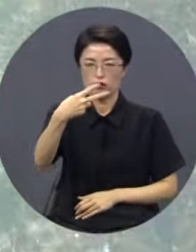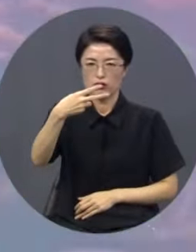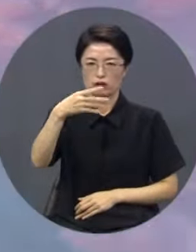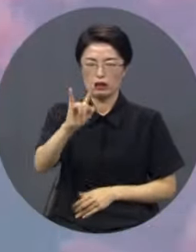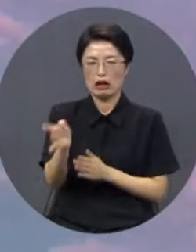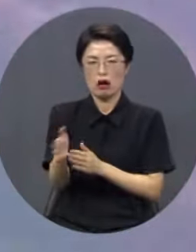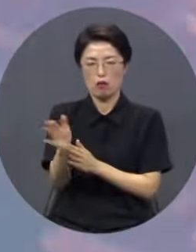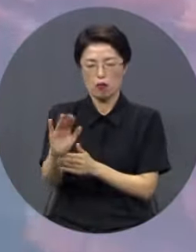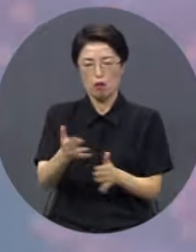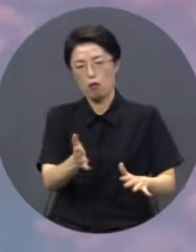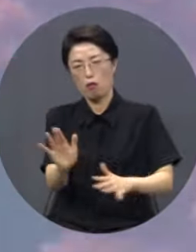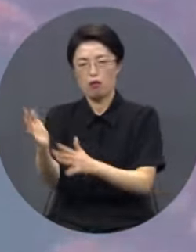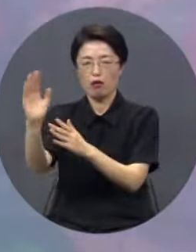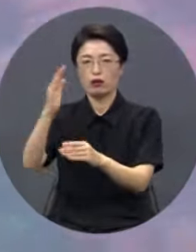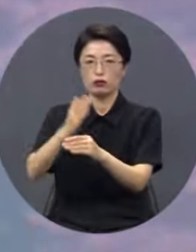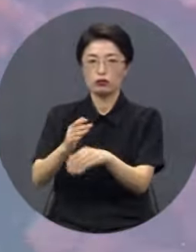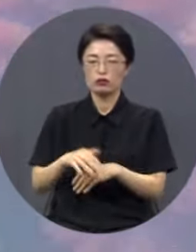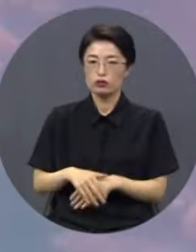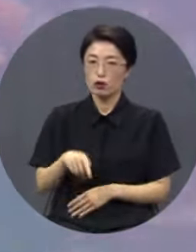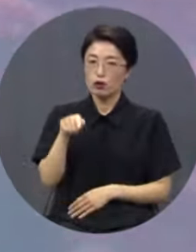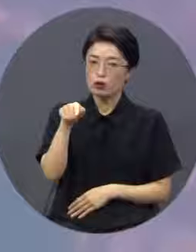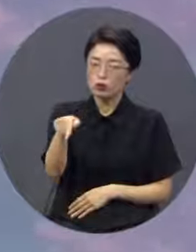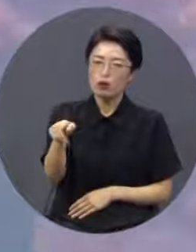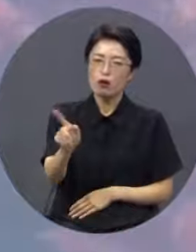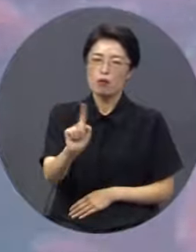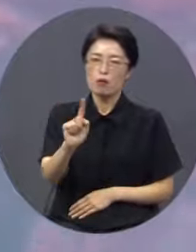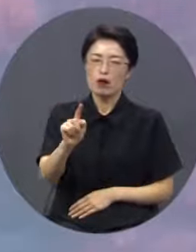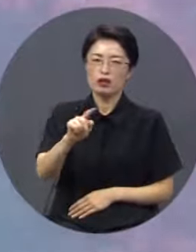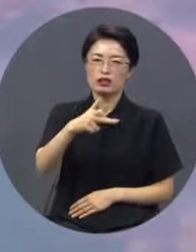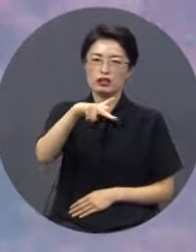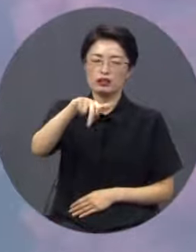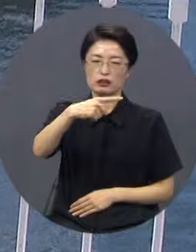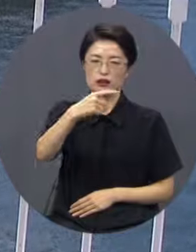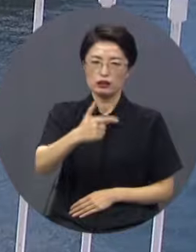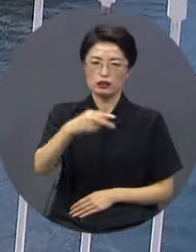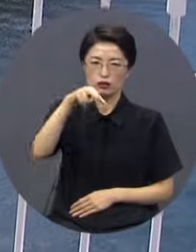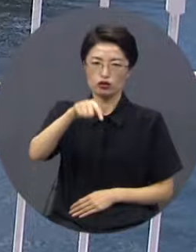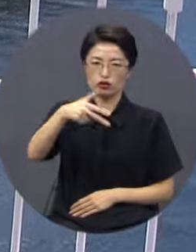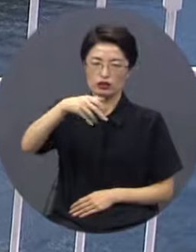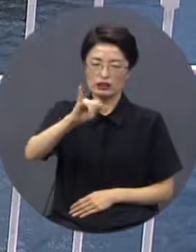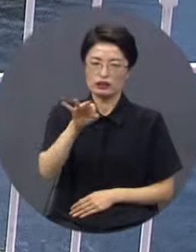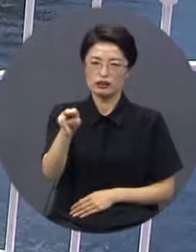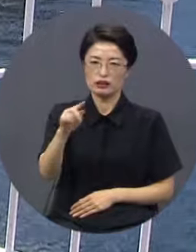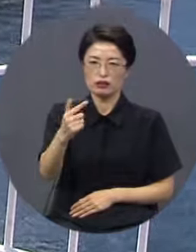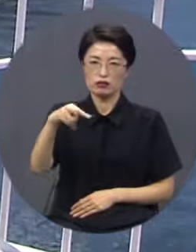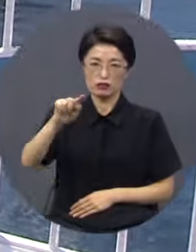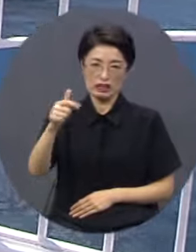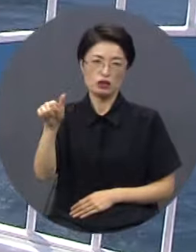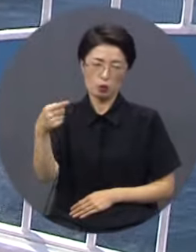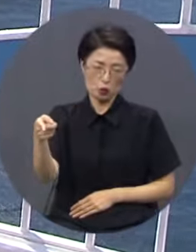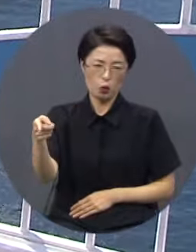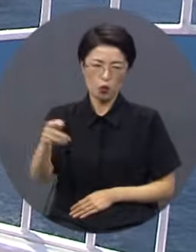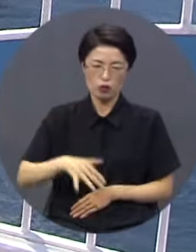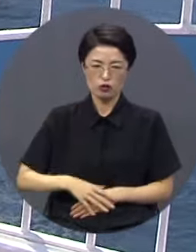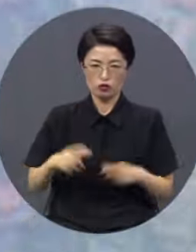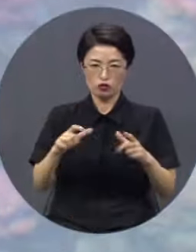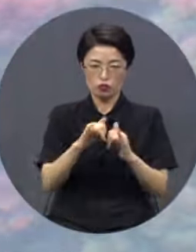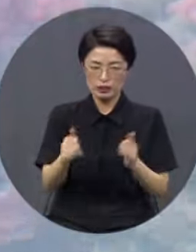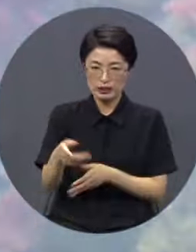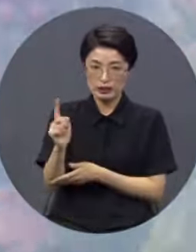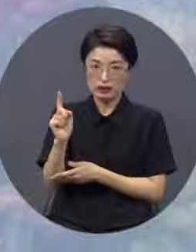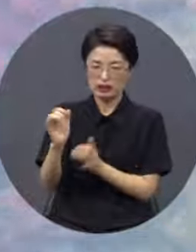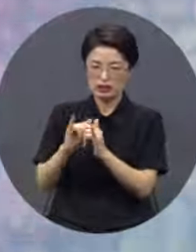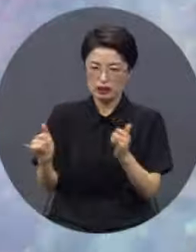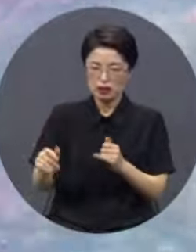다닙니다이 생물의 정체는 큰 수지 맨드라미 연산호 있니다 주민들과 낚시객들의 확산